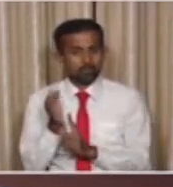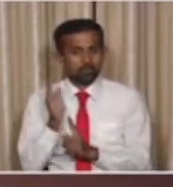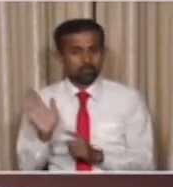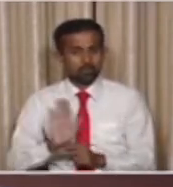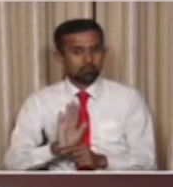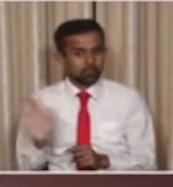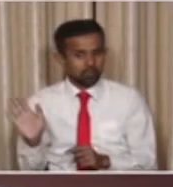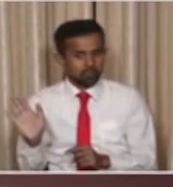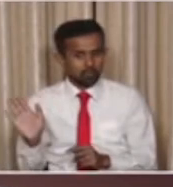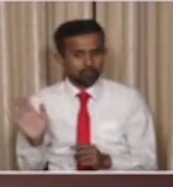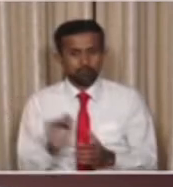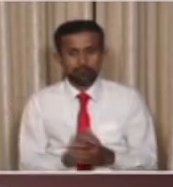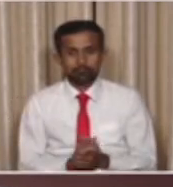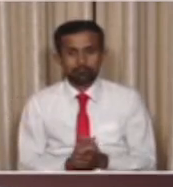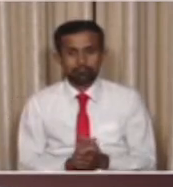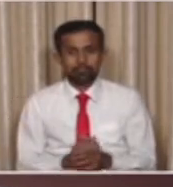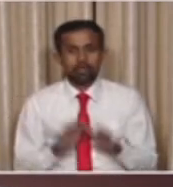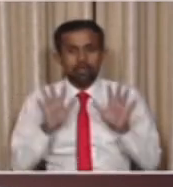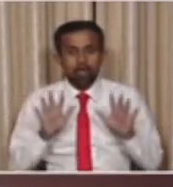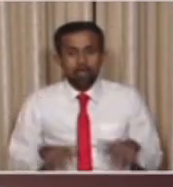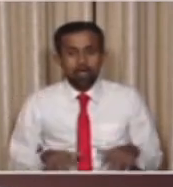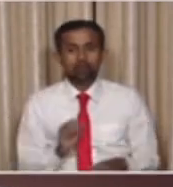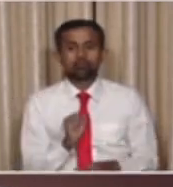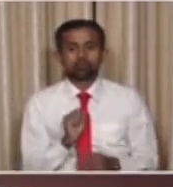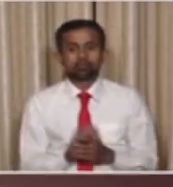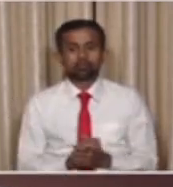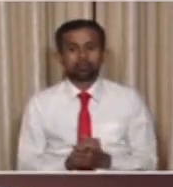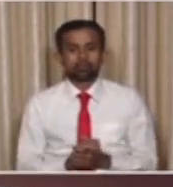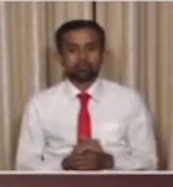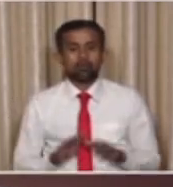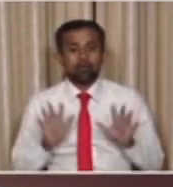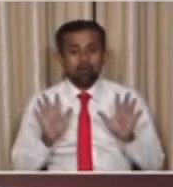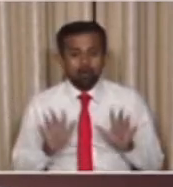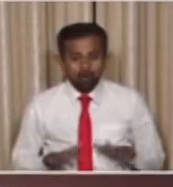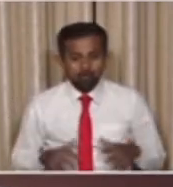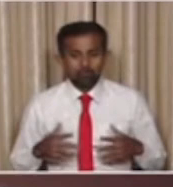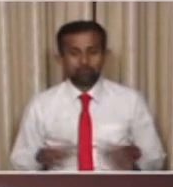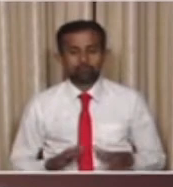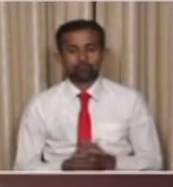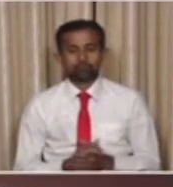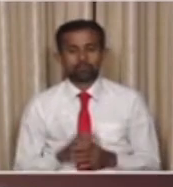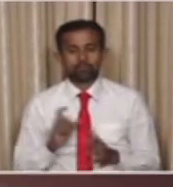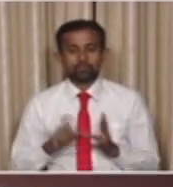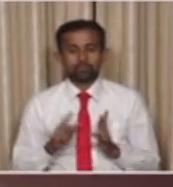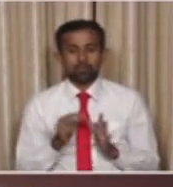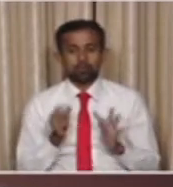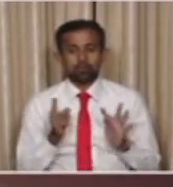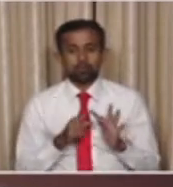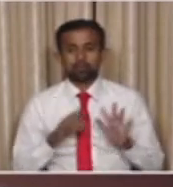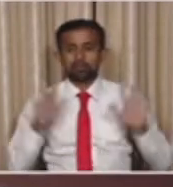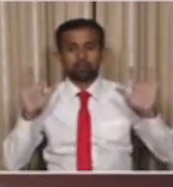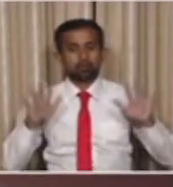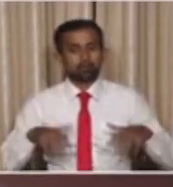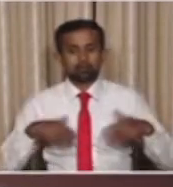යුතුයි කියලා. හැබැයි දැන් අවසාන දේ සිද්ධ වෙලා තියෙන්නේ මොකක්ද? අවසානයේ සිදු වී තිබෙන දේ තමයි කෝප් සභාව දැන් කැඳවෙන්නේ නැහැ.